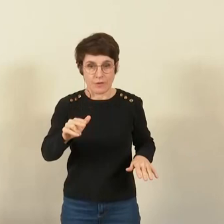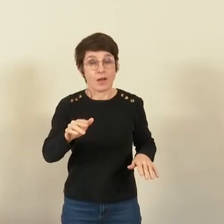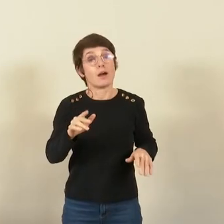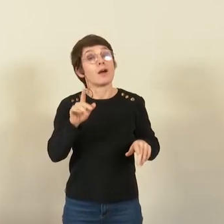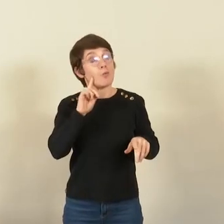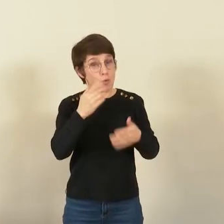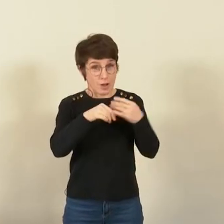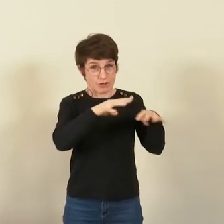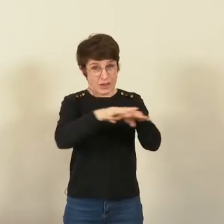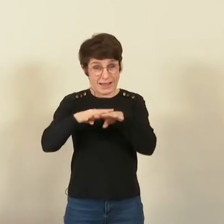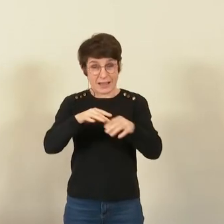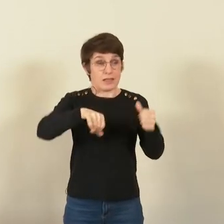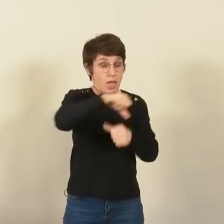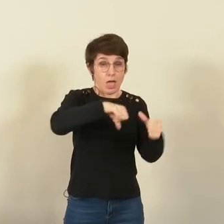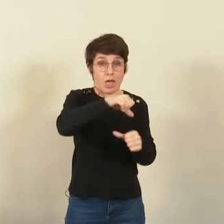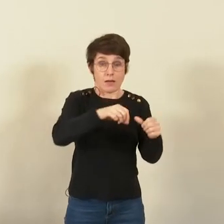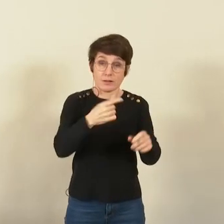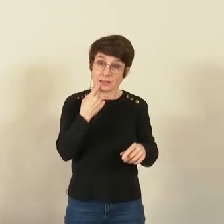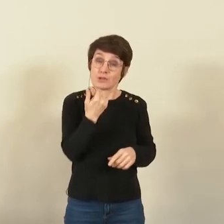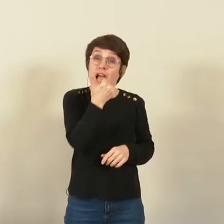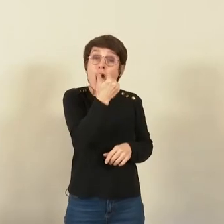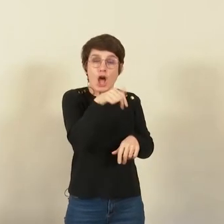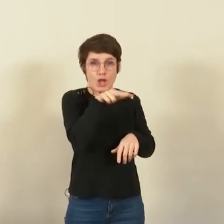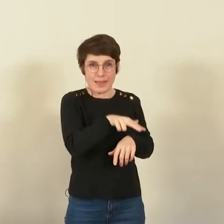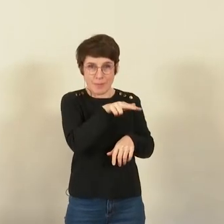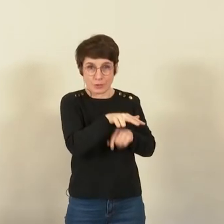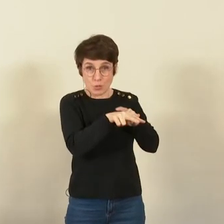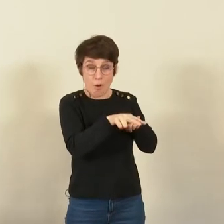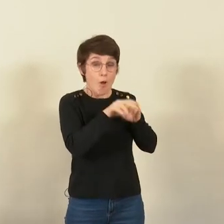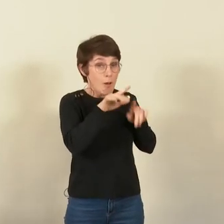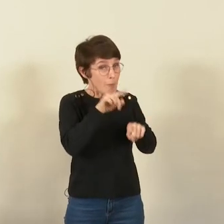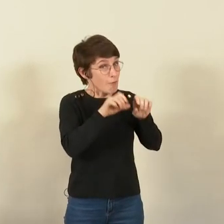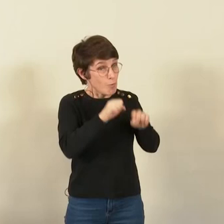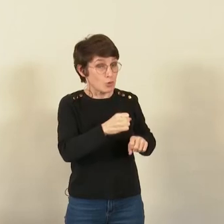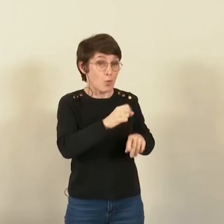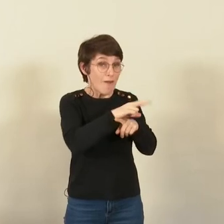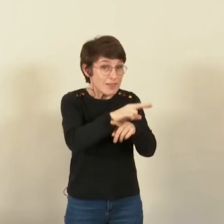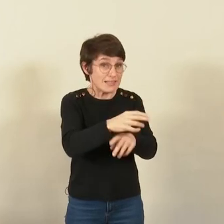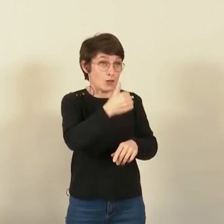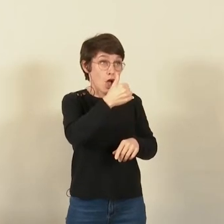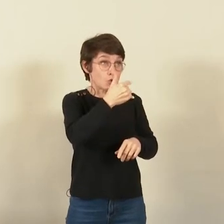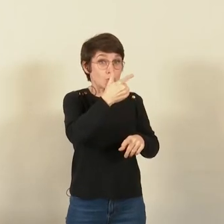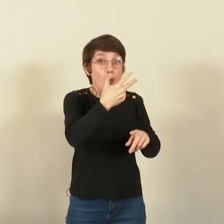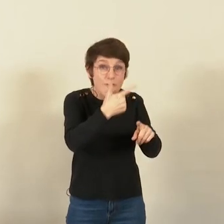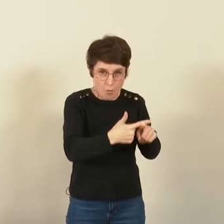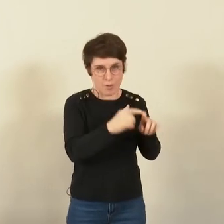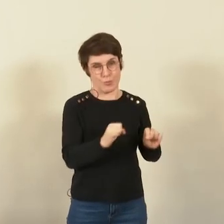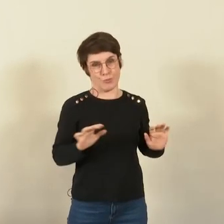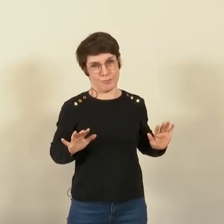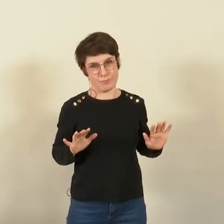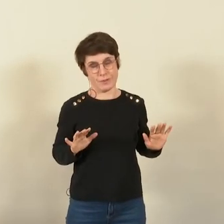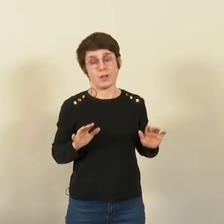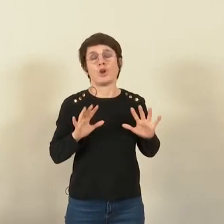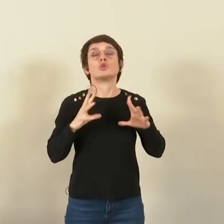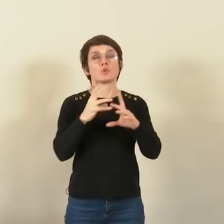les quartiers et un seul logement pourrait nécessiter une deux voire trois visites pour conclure sur ce dossier comme sur la